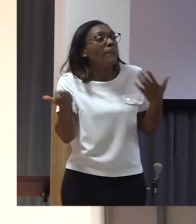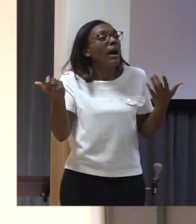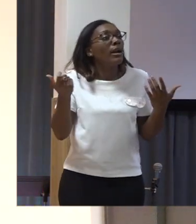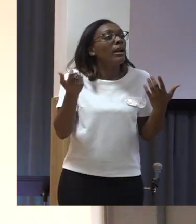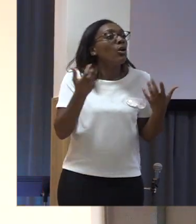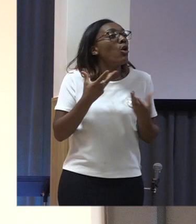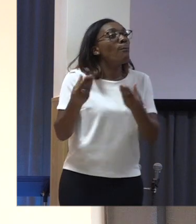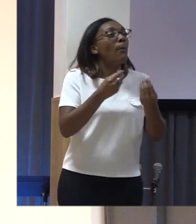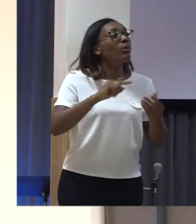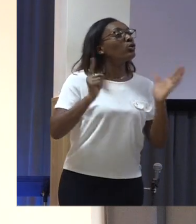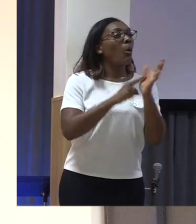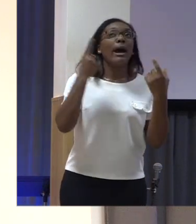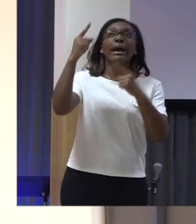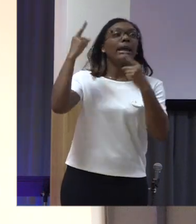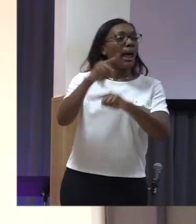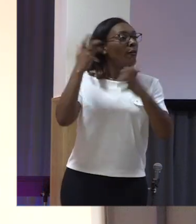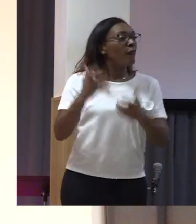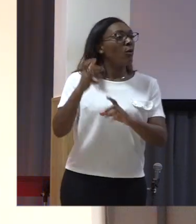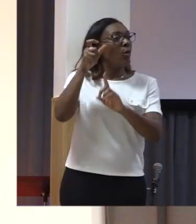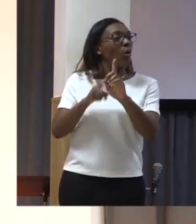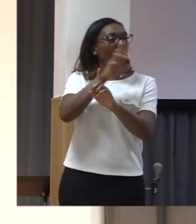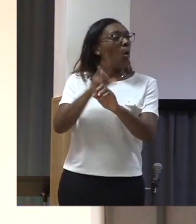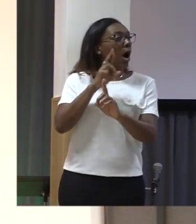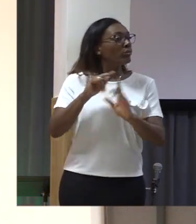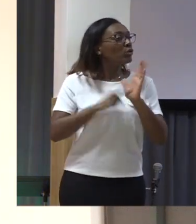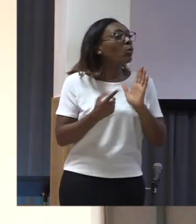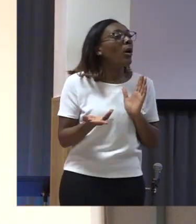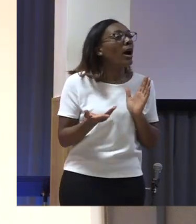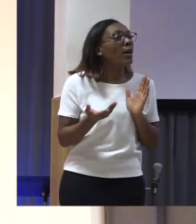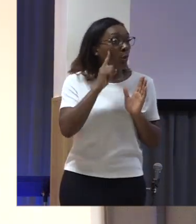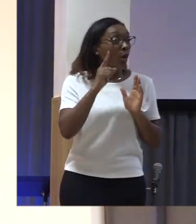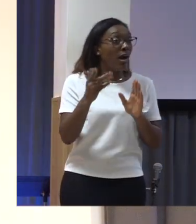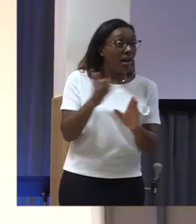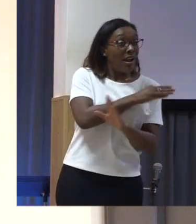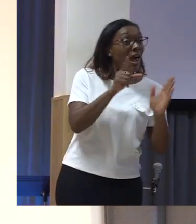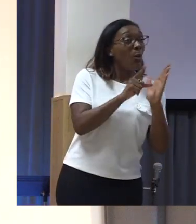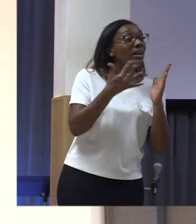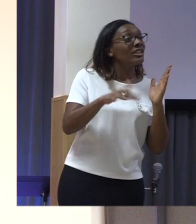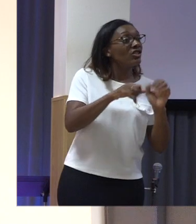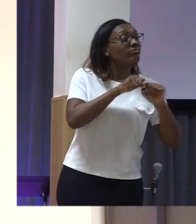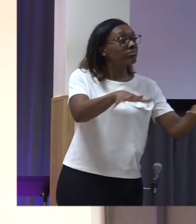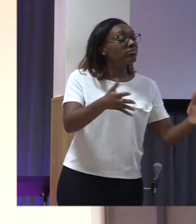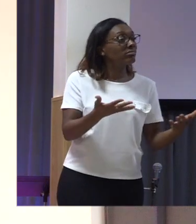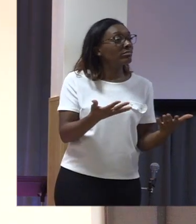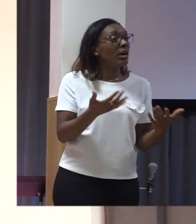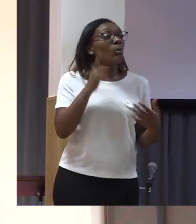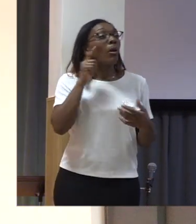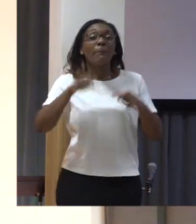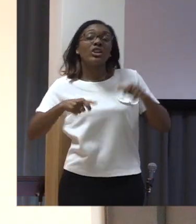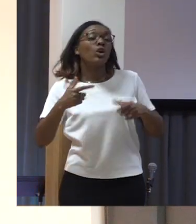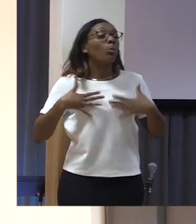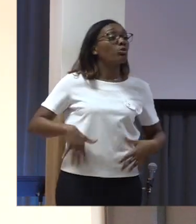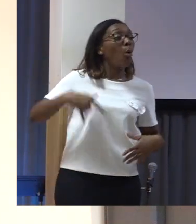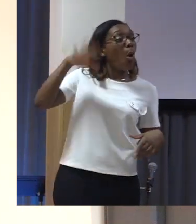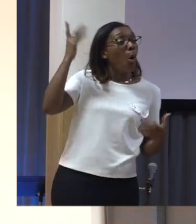de réclamer un roi, d'autant plus qu'il y avait une anarchie politique. Chacun faisait ce qui lui semblait bon. Malgré le fait